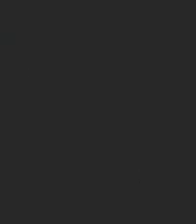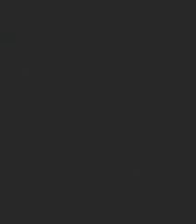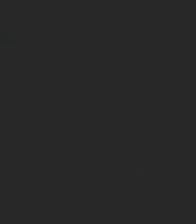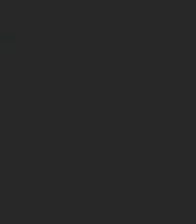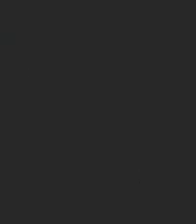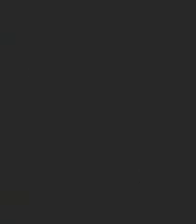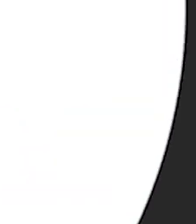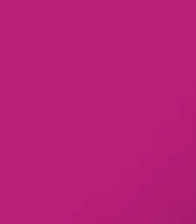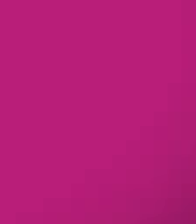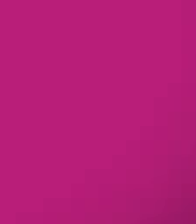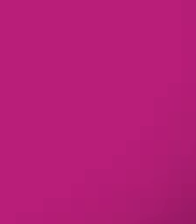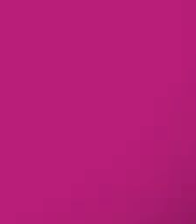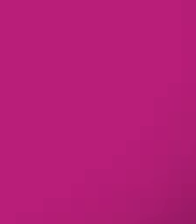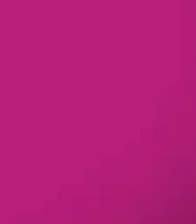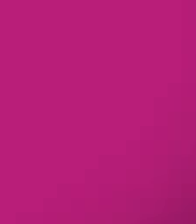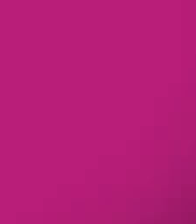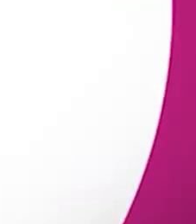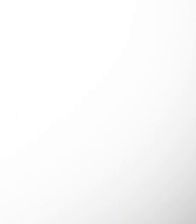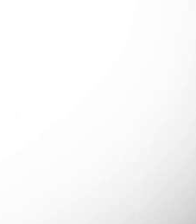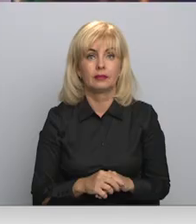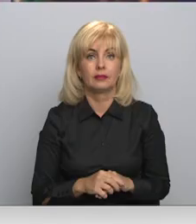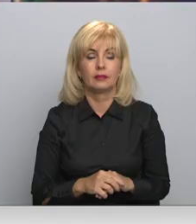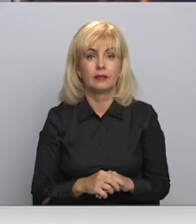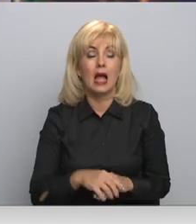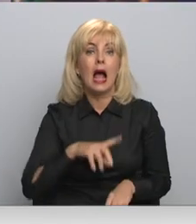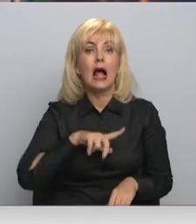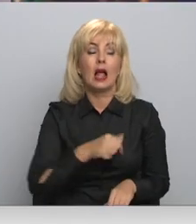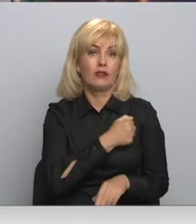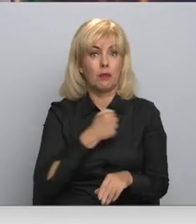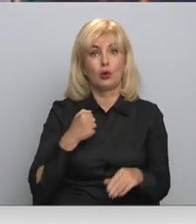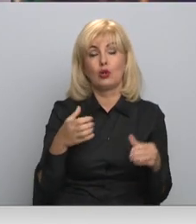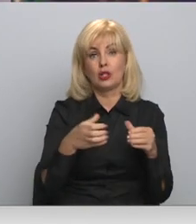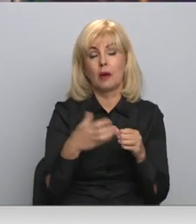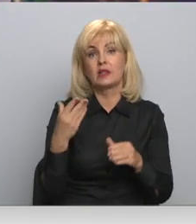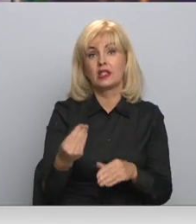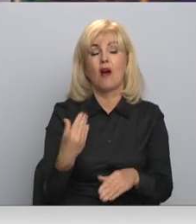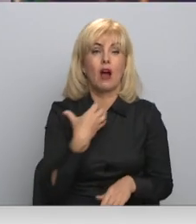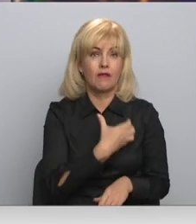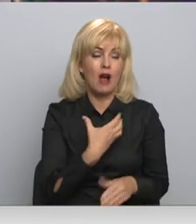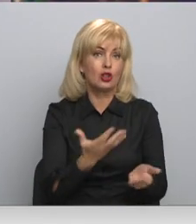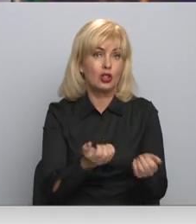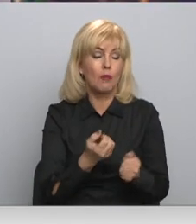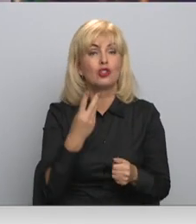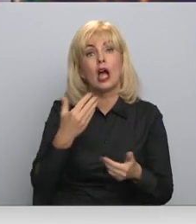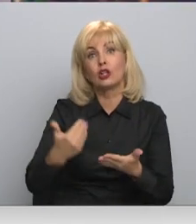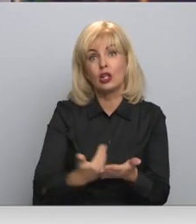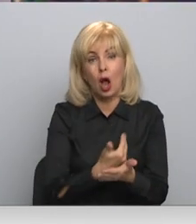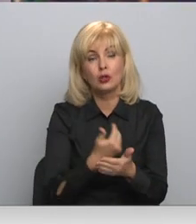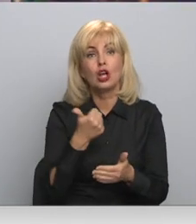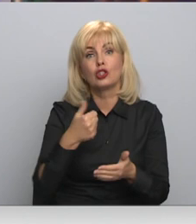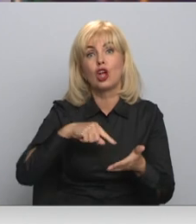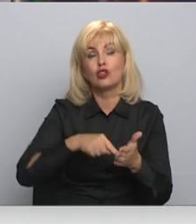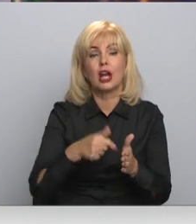Re! Viss ēters ir te! Latvijas bruņoties spēki savām vajadzībām saņēmuši 4 jaunas